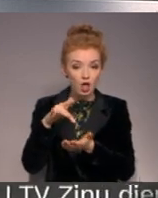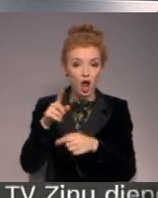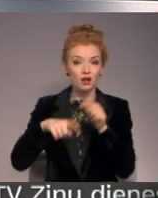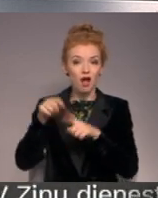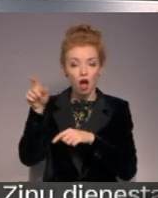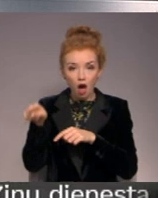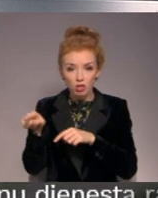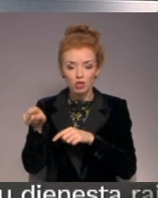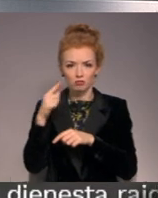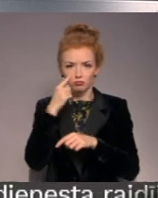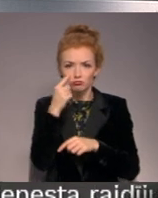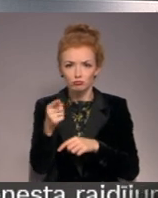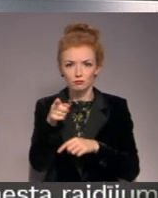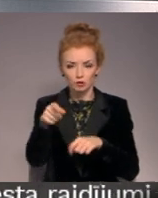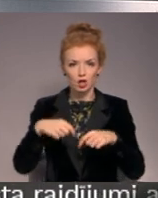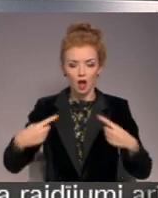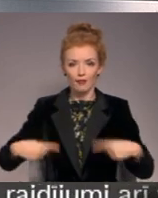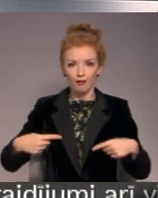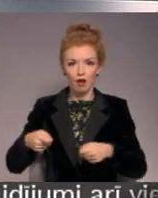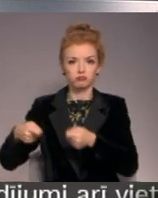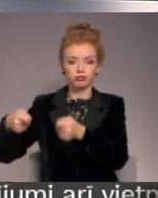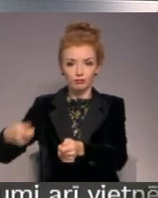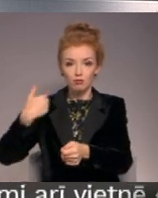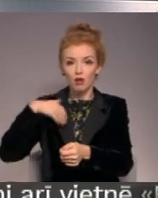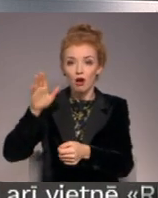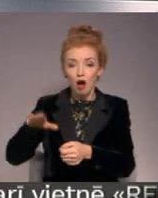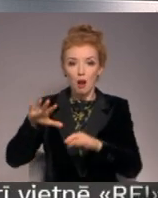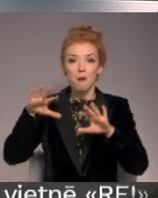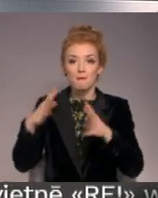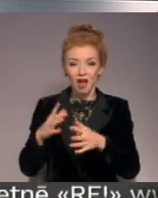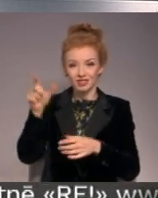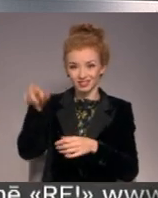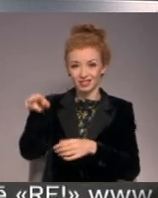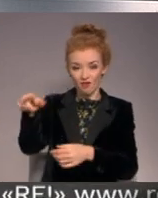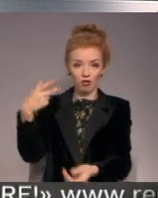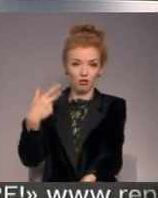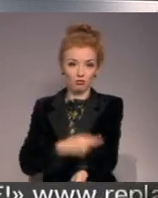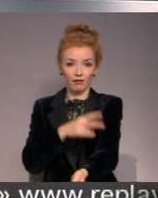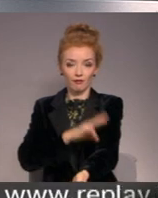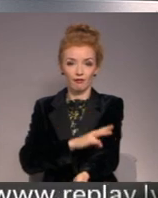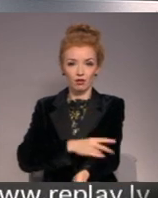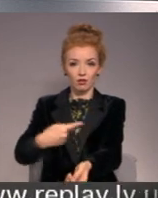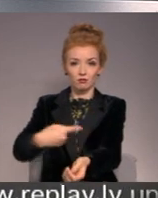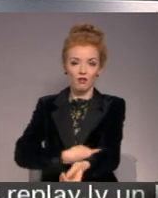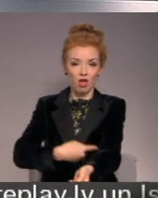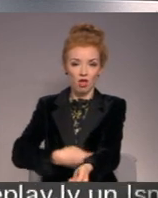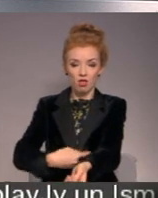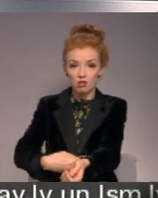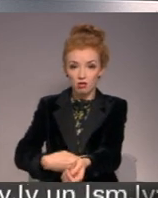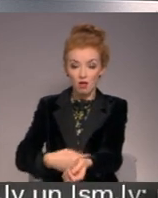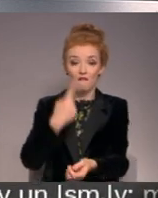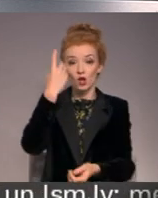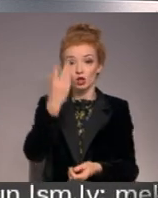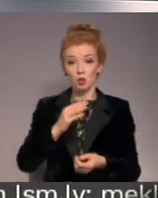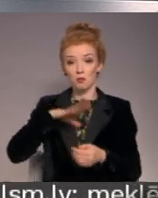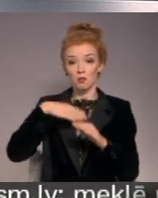viņu atraduši izstumtu laukā ratiņkrēslā, bet pacienta vēnās bija atstātas zāļu sistēmas adatas. Dienu pēc tam